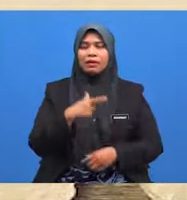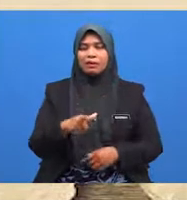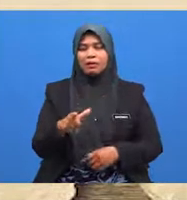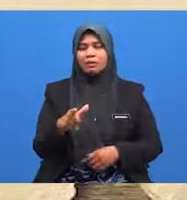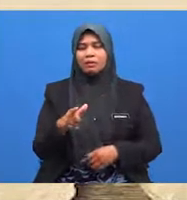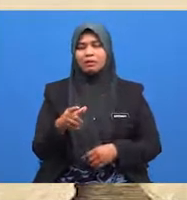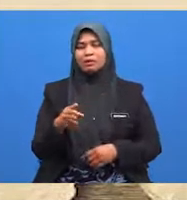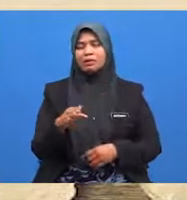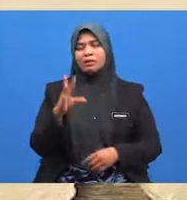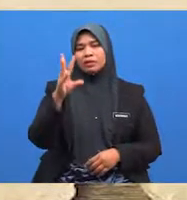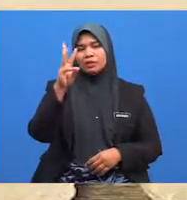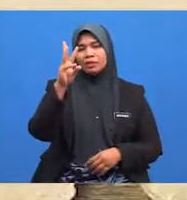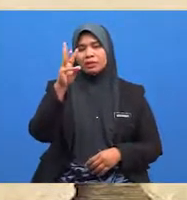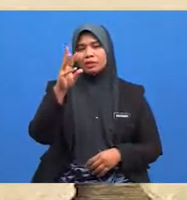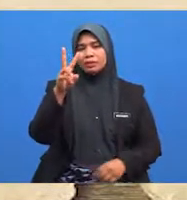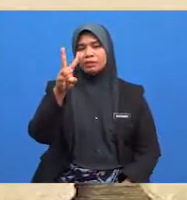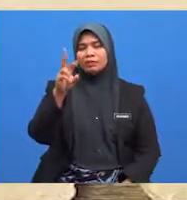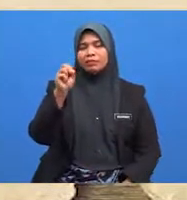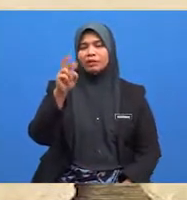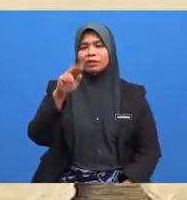tersebut supaya tahan lebih lama.